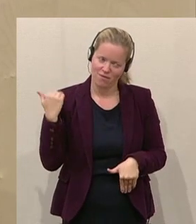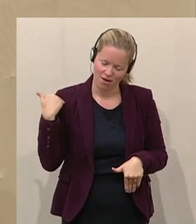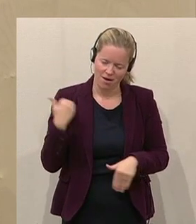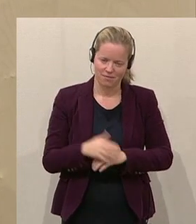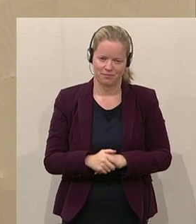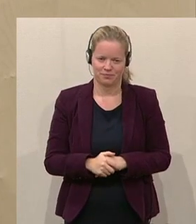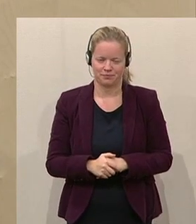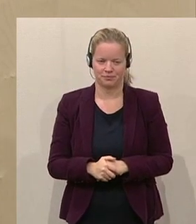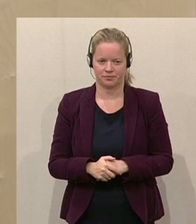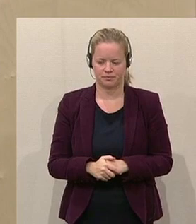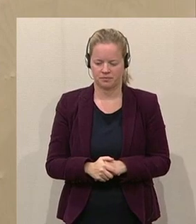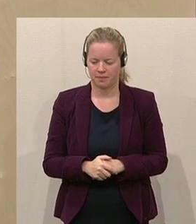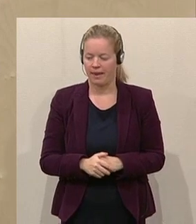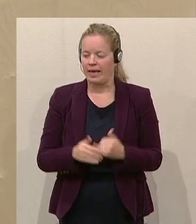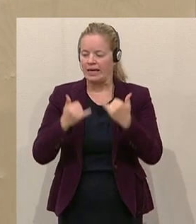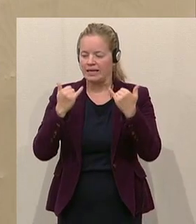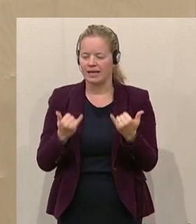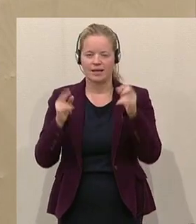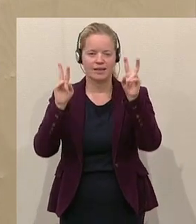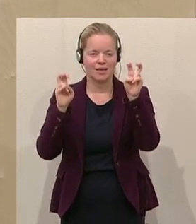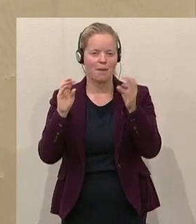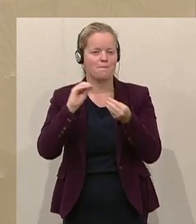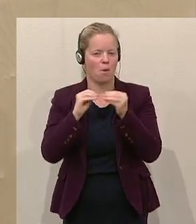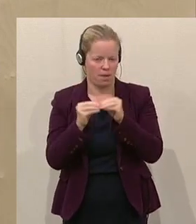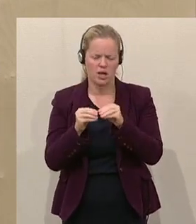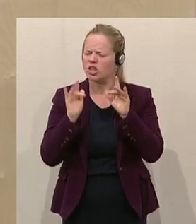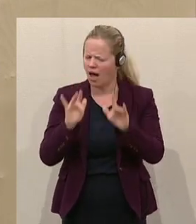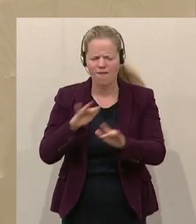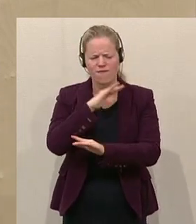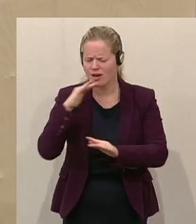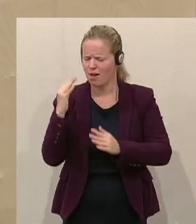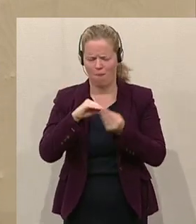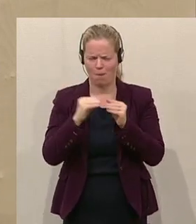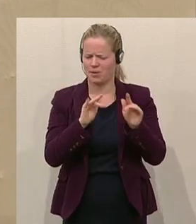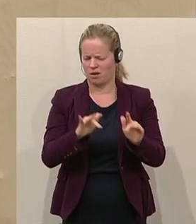Kommen wir zu den Problemen, die wir ohne Frage in unserem Bildungswesen haben.